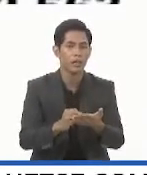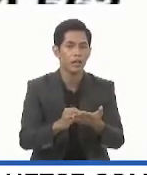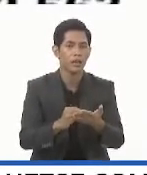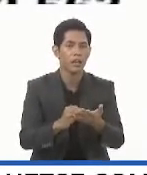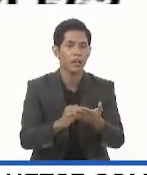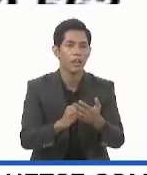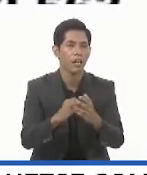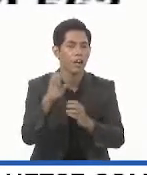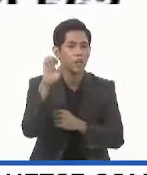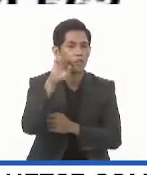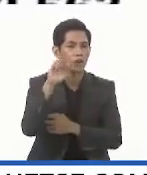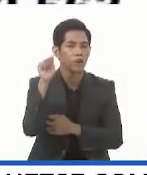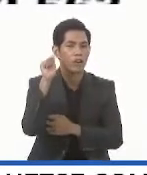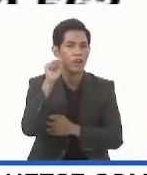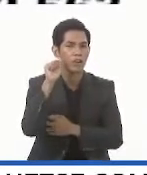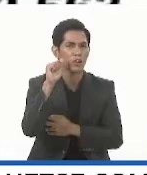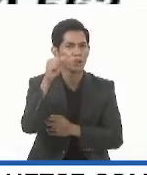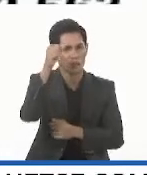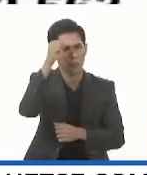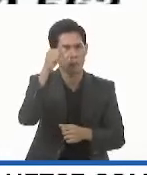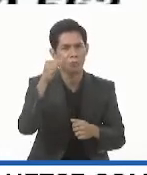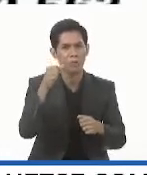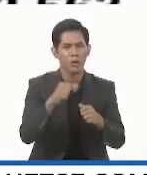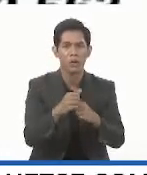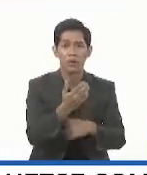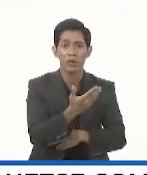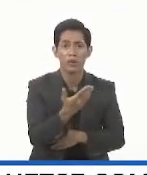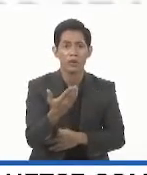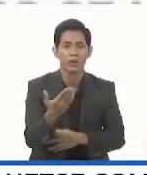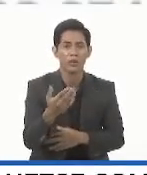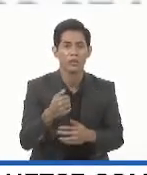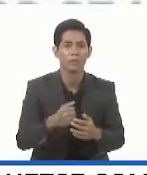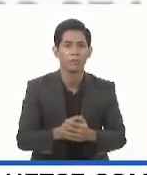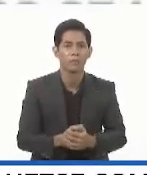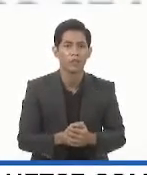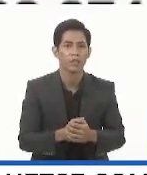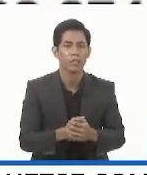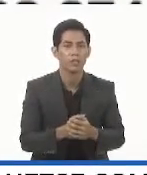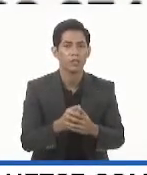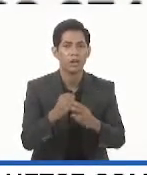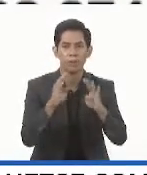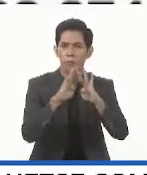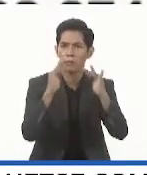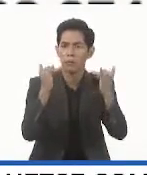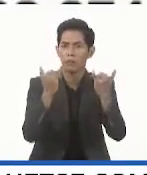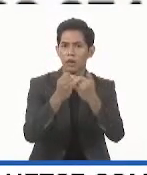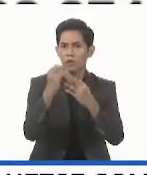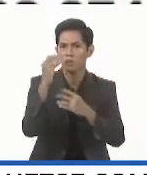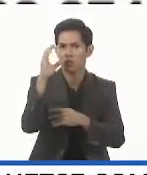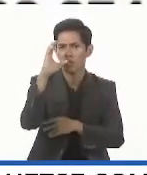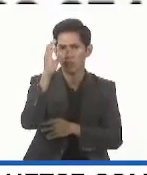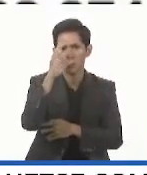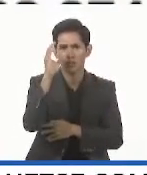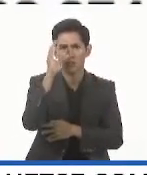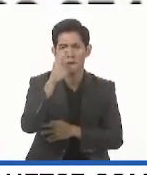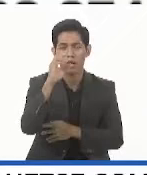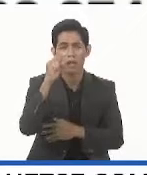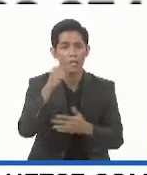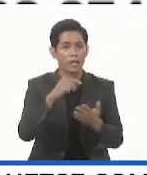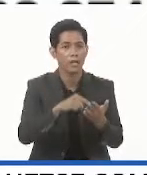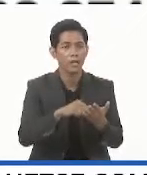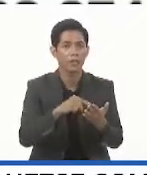Eduardo Anyo, kung natatandaan nyo, talagang binabaan namin per barangay dyan sa Cebu mismo. At ito naman yung